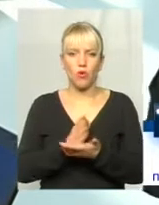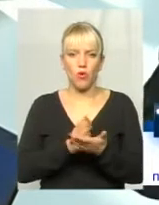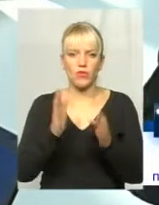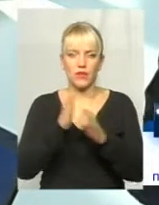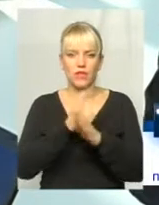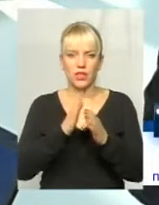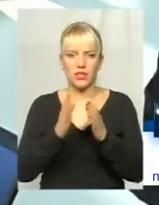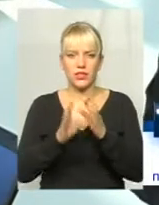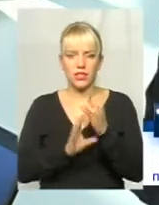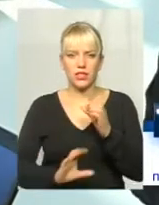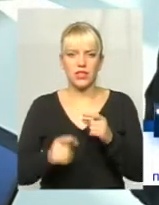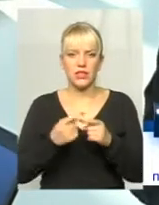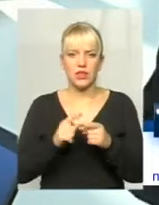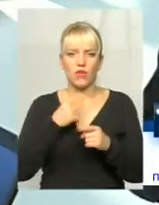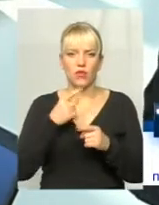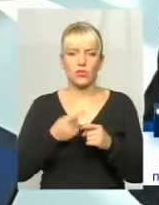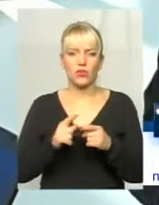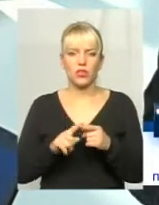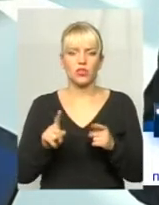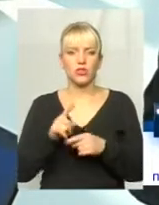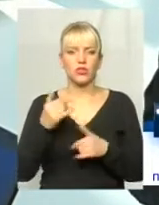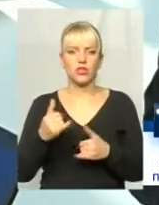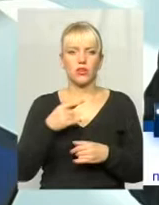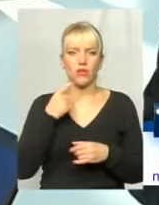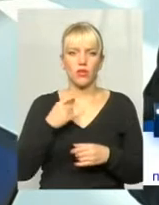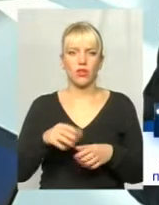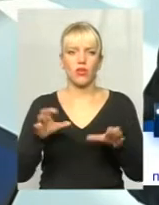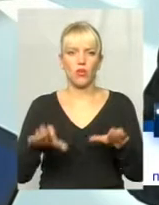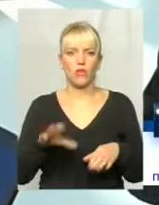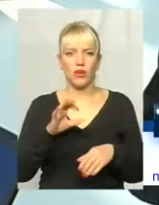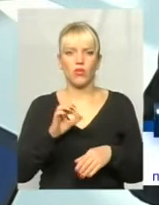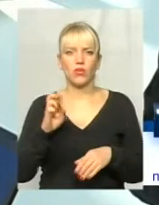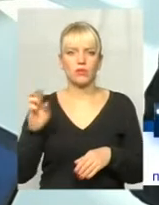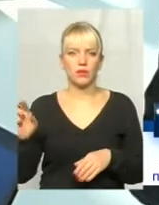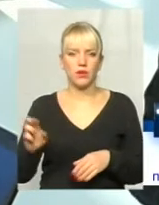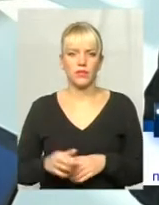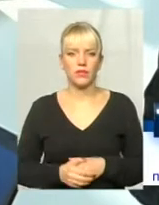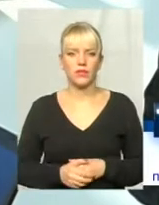відповідні терміни, про які вже тільки що говорилися. Угу. Тобто, голова ОСББ і